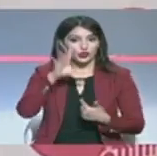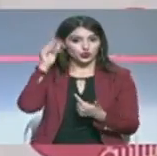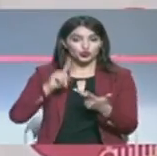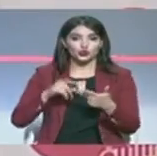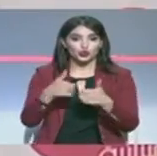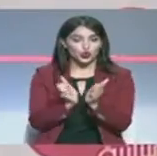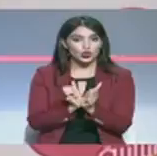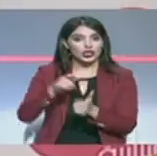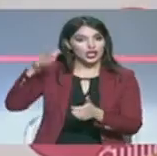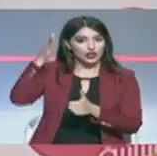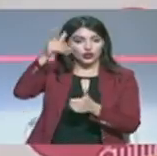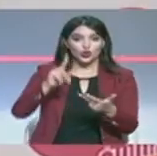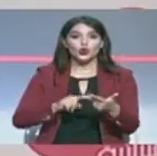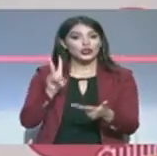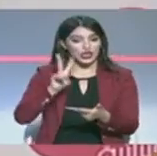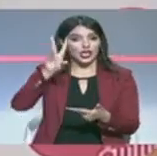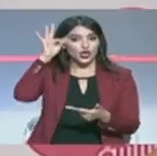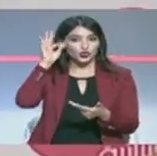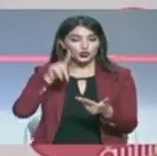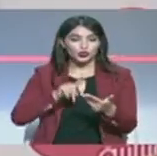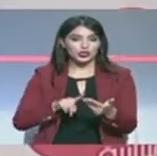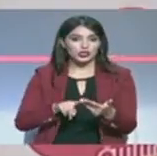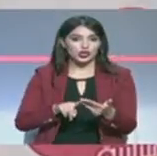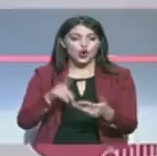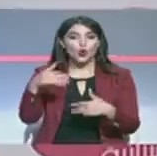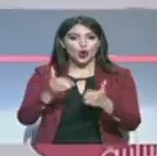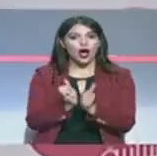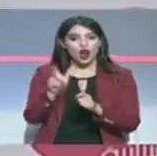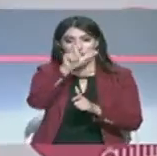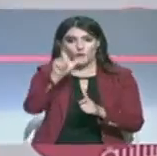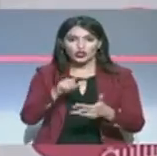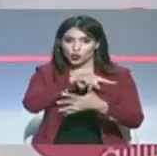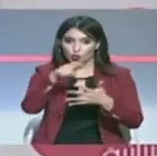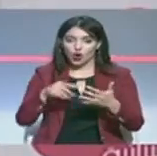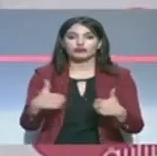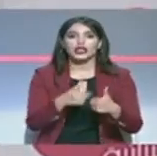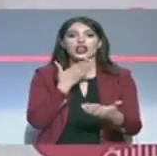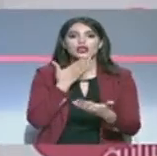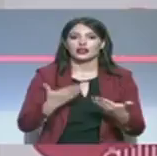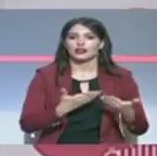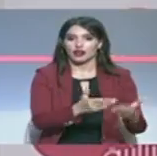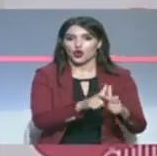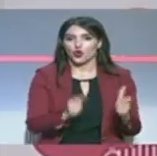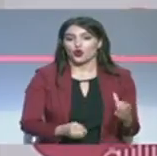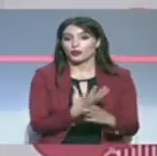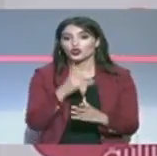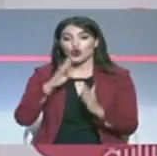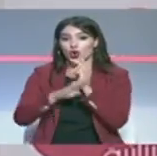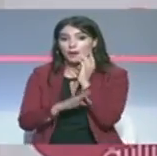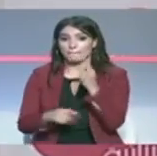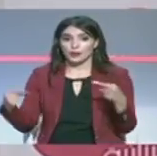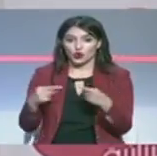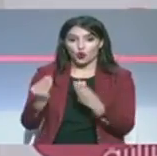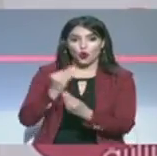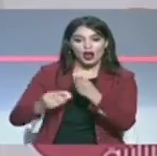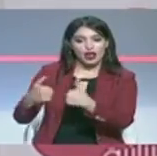المستقبل، كتلة تحية تونس أيضا وكتلة الوطنية. نلقاو من الجهة المقابلة نواب المعارضة أو